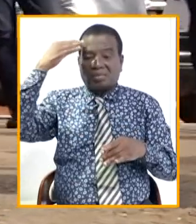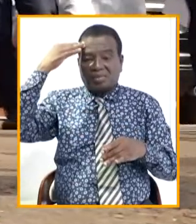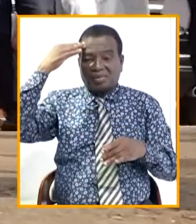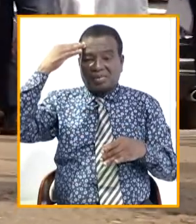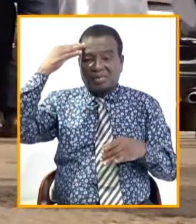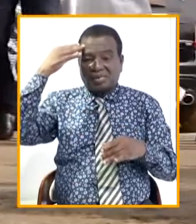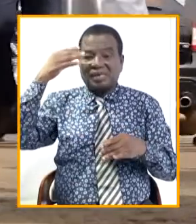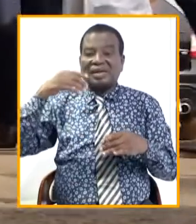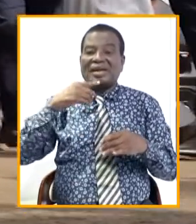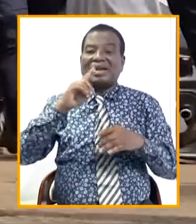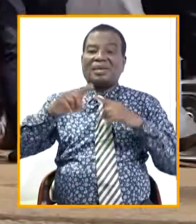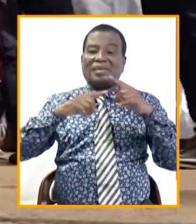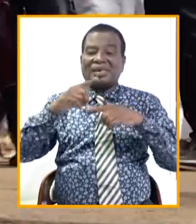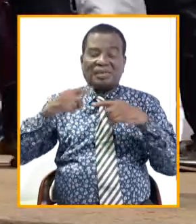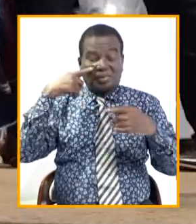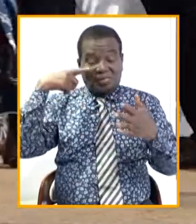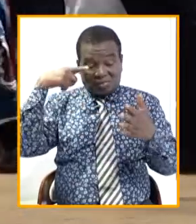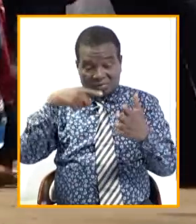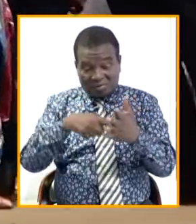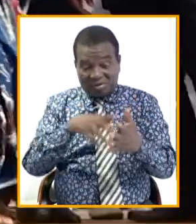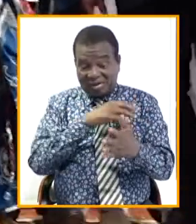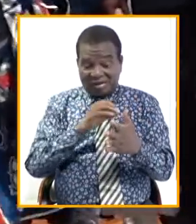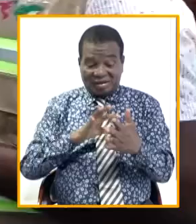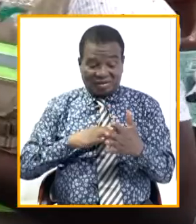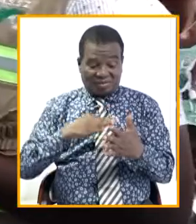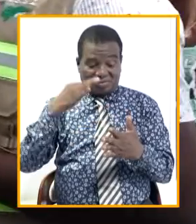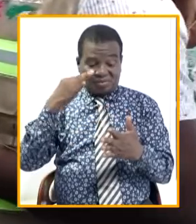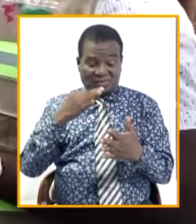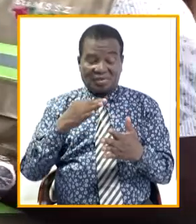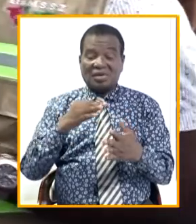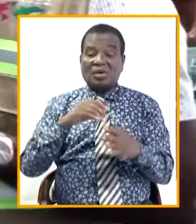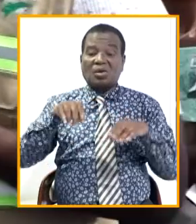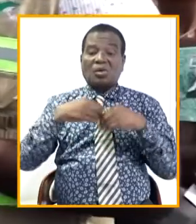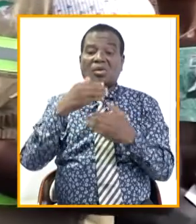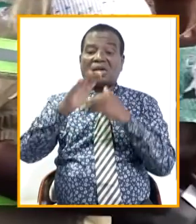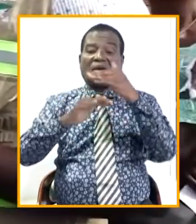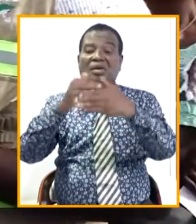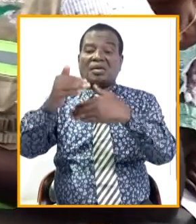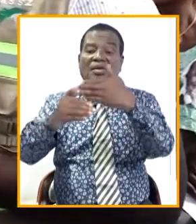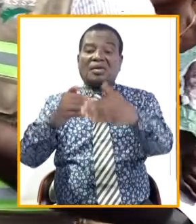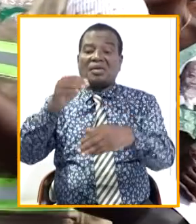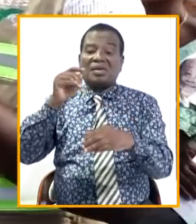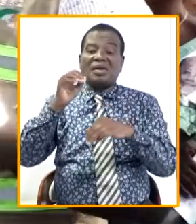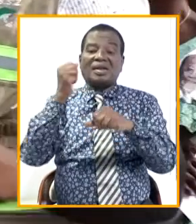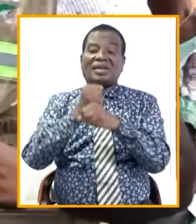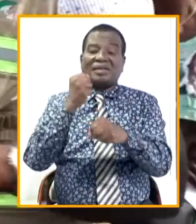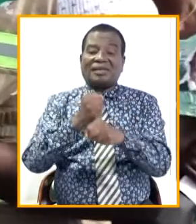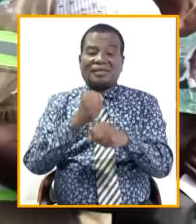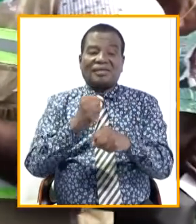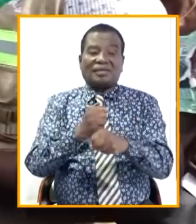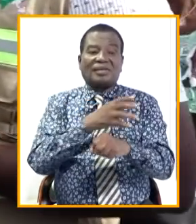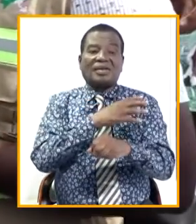Sidi Thiémoko Touré pour constater et apprécier d'elle-même l'état d'avancement des travaux, voire la portée du projet